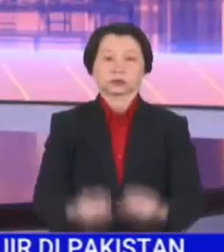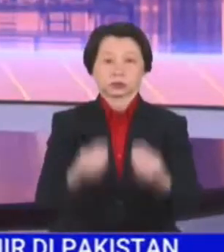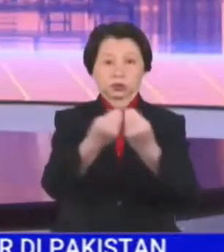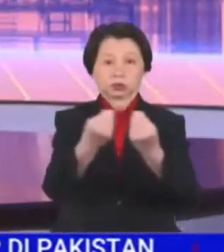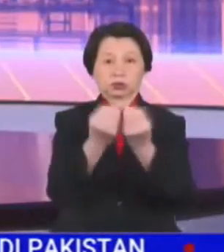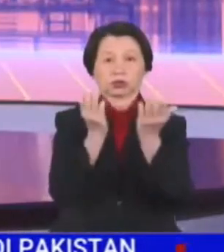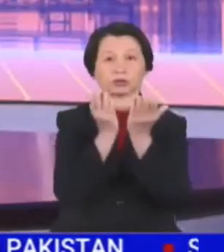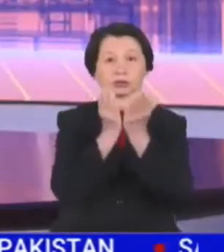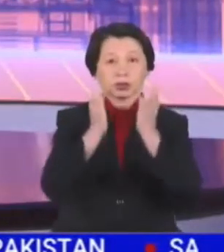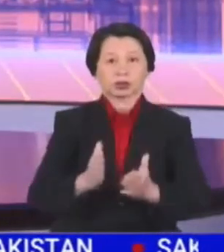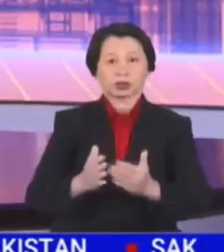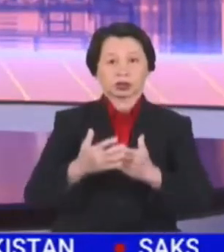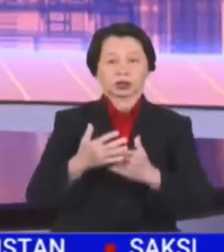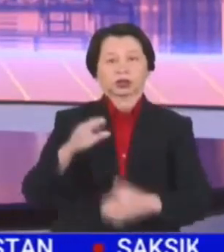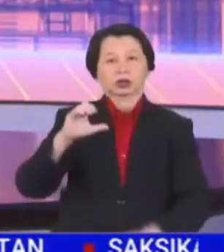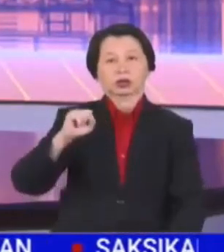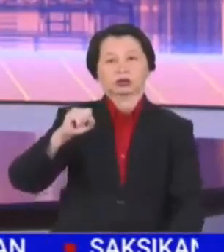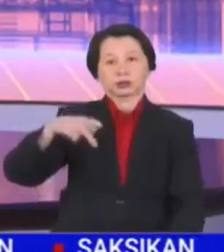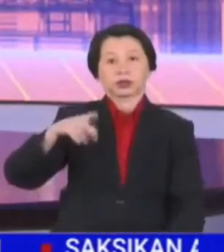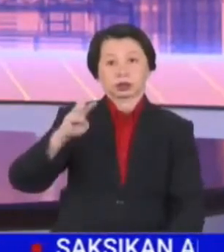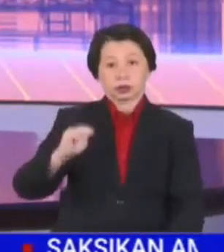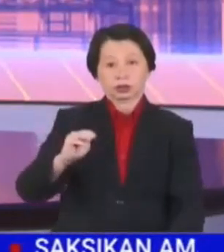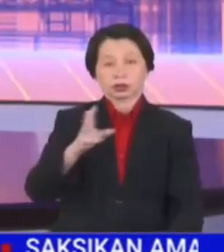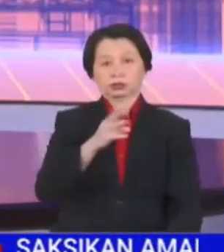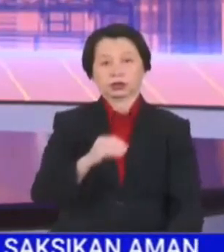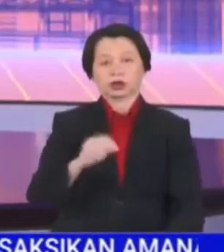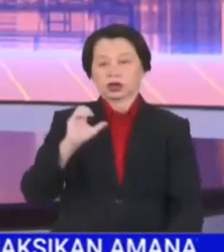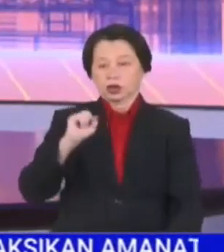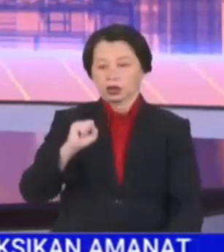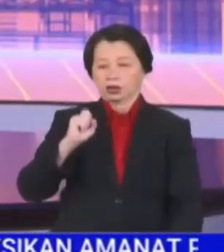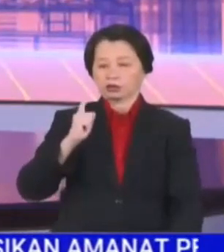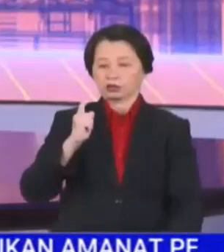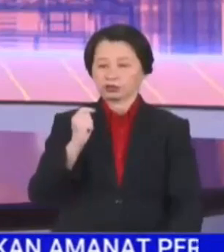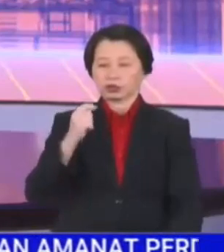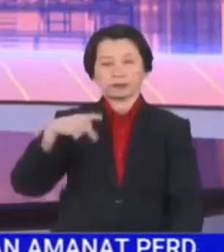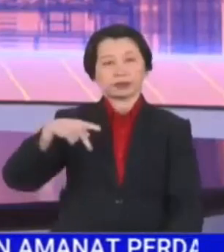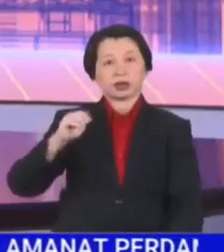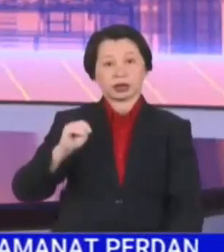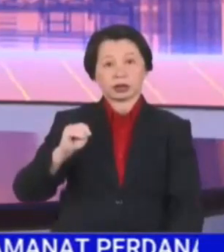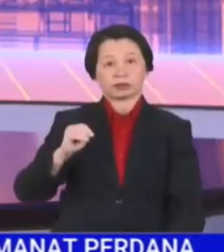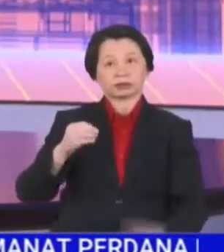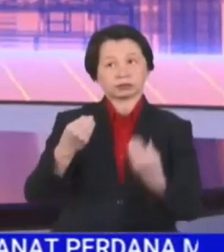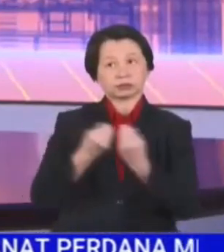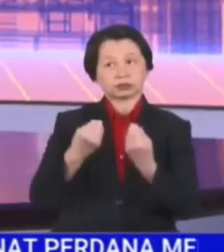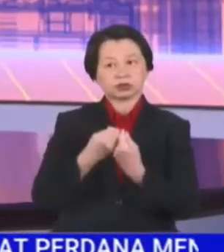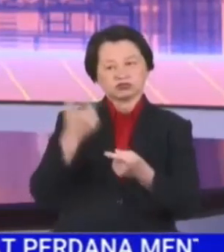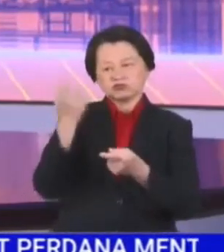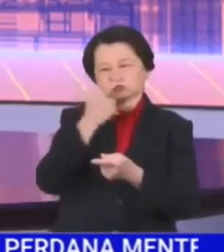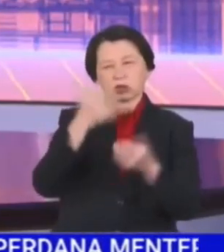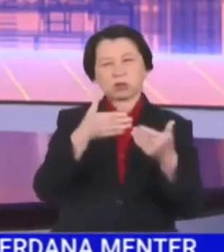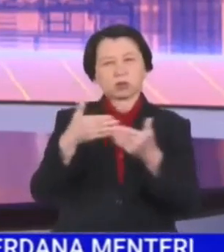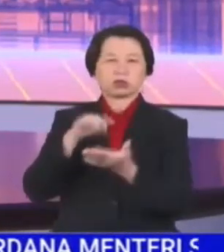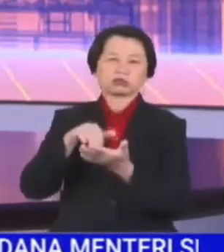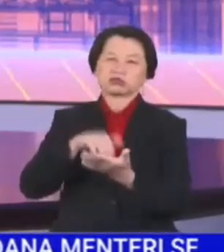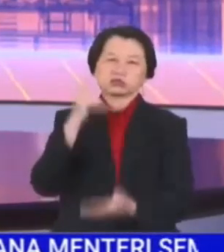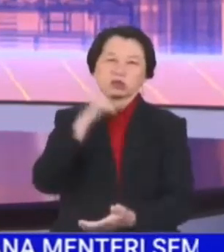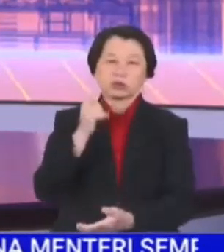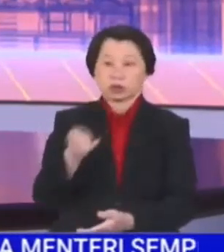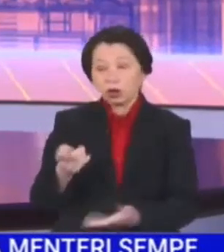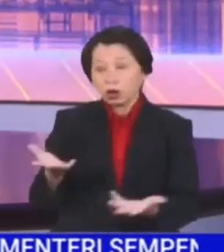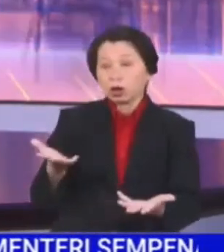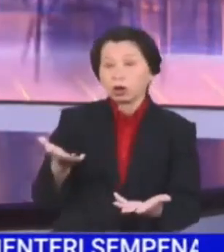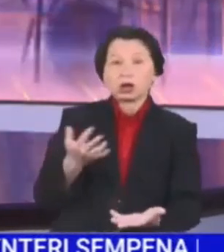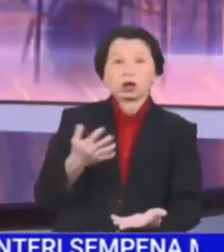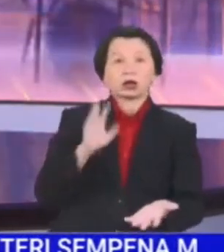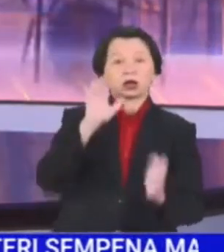Jumlah pelajar lepasan Sijil Pelajaran Malaysia SPM dan Sijil Tinggi Persekolahan Malaysia STPM yang tidak mahu menyambung pelajaran boleh